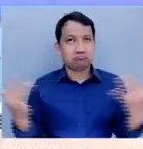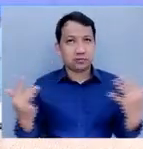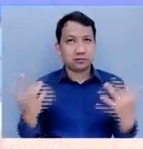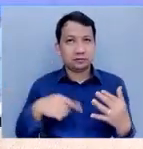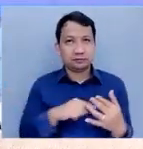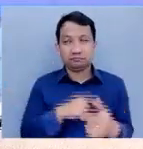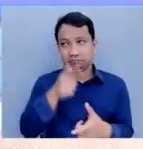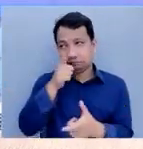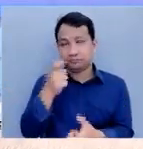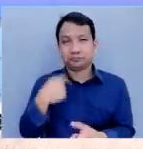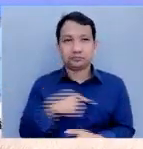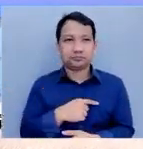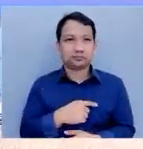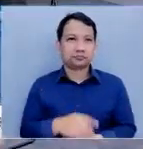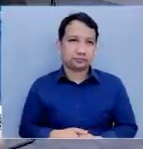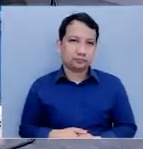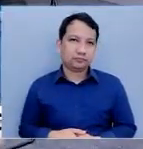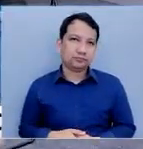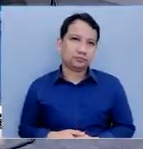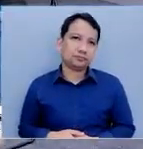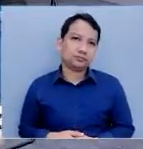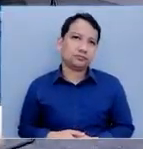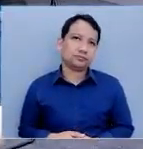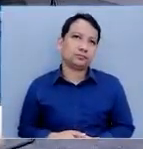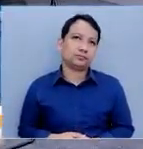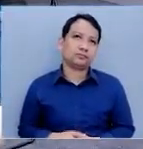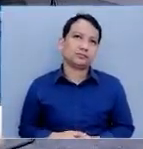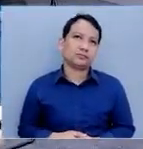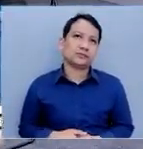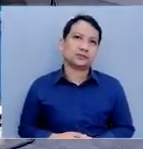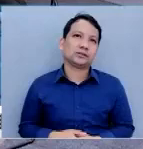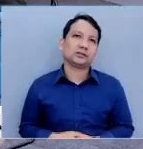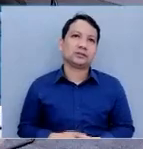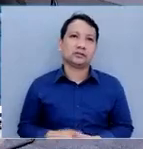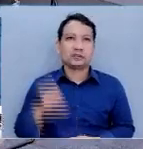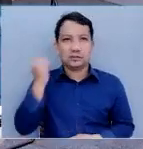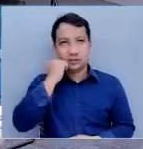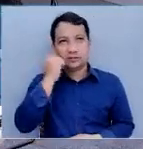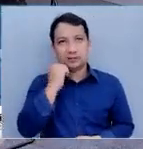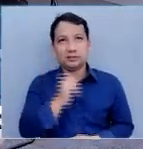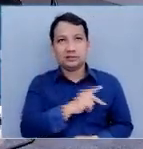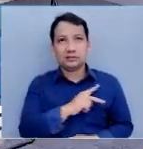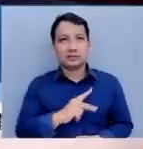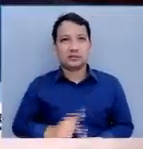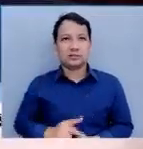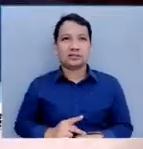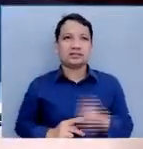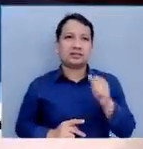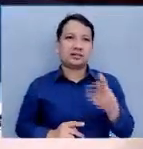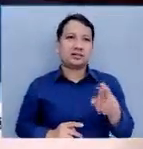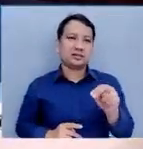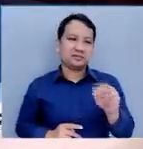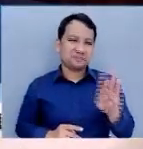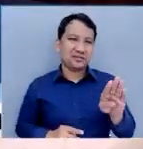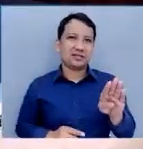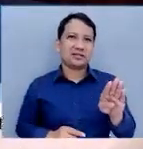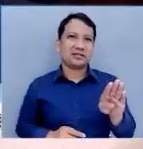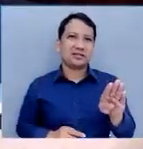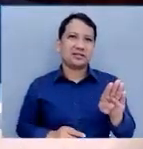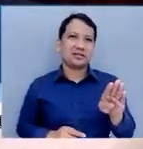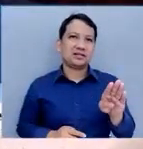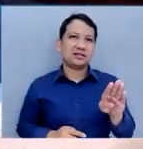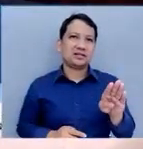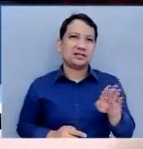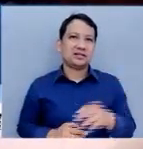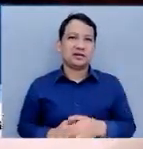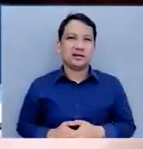see that. Ganda. Ano naman, may chiki, hindi naman MBD, kasama natin yung King of R&B. Sinuwerte tayo. Oh, ito kusina natin. Oh, oh,